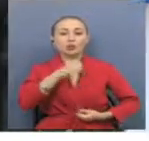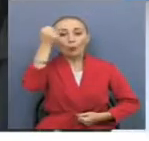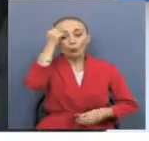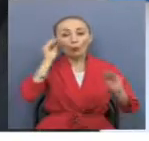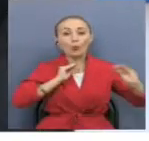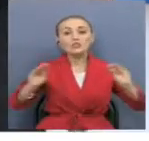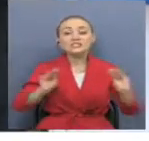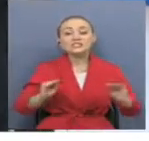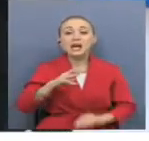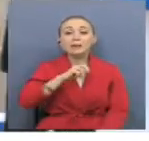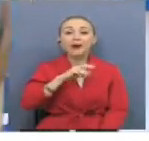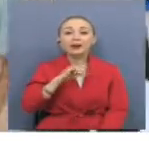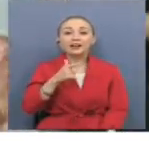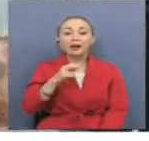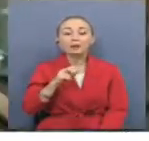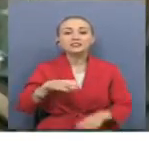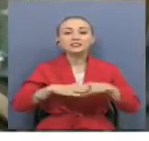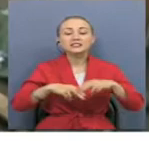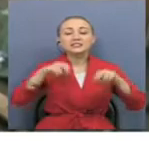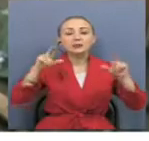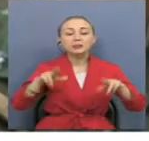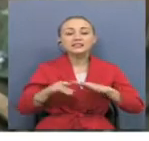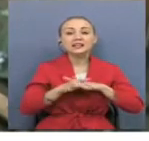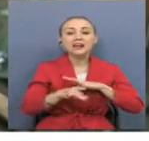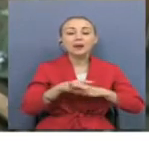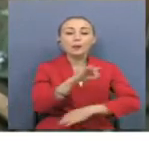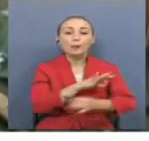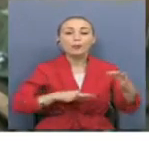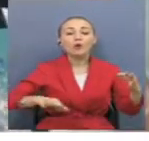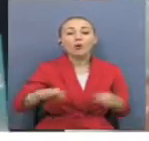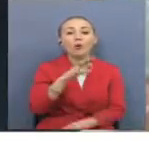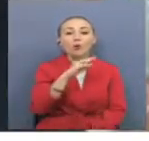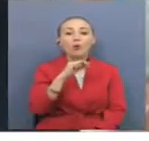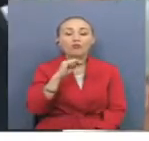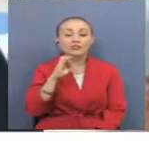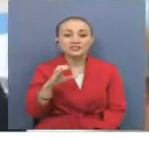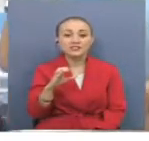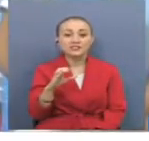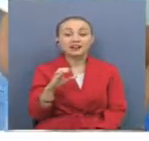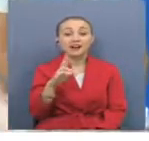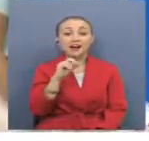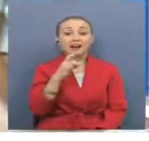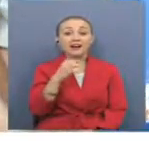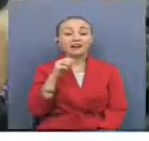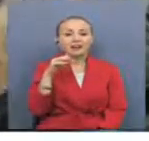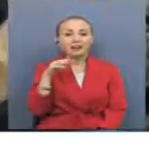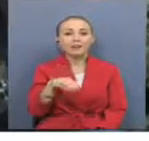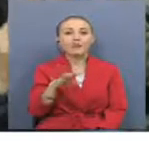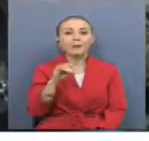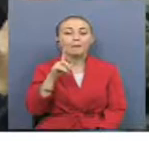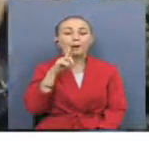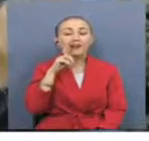Көкшетау ақындар мектебінің шәкірттері Думан Самат пен Бақытжан Дамир ие болды. Ал үшінші орын Мәлік Ғабдуллин музейінің қызметкері Табысбек Сөм